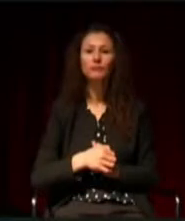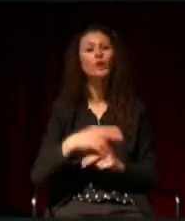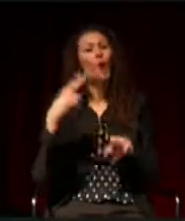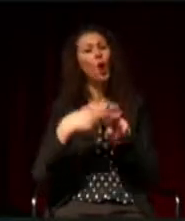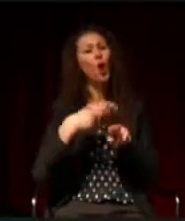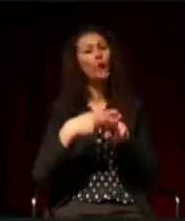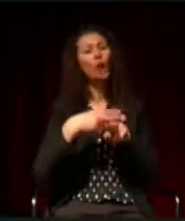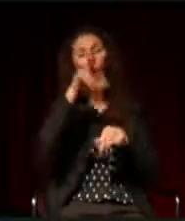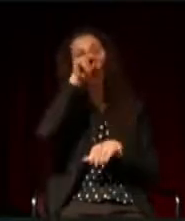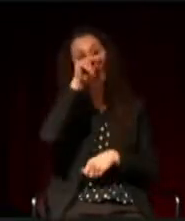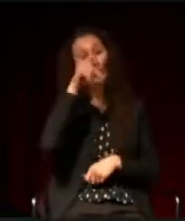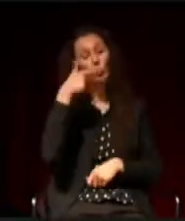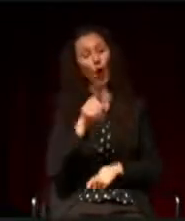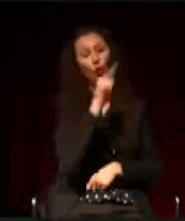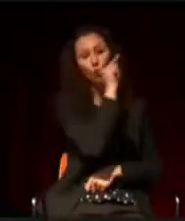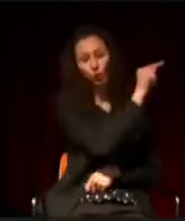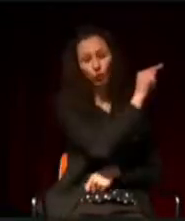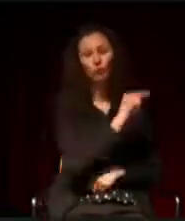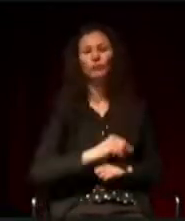örnek köyde